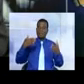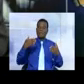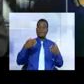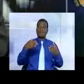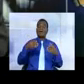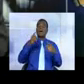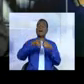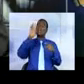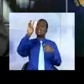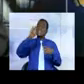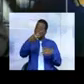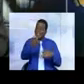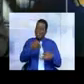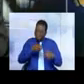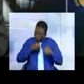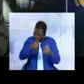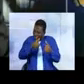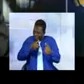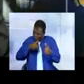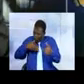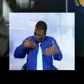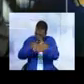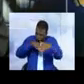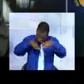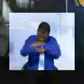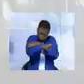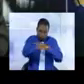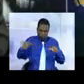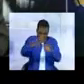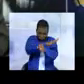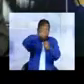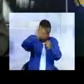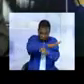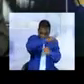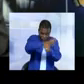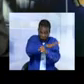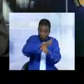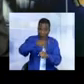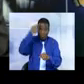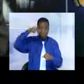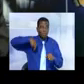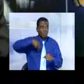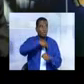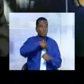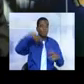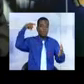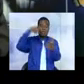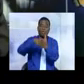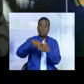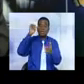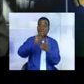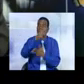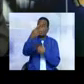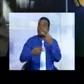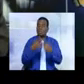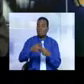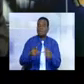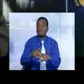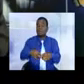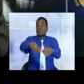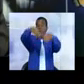Dès 6h du matin, on voudrait vous voir au stade, le stade rempli, pour que nous marquions cette visite de